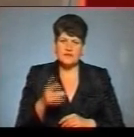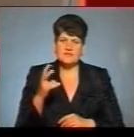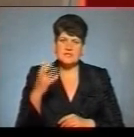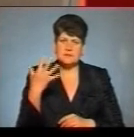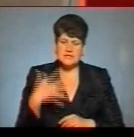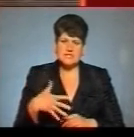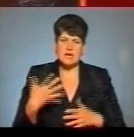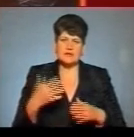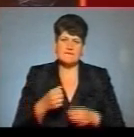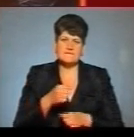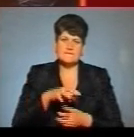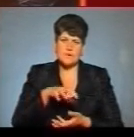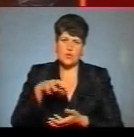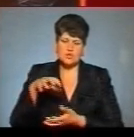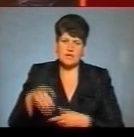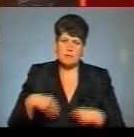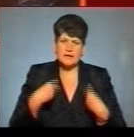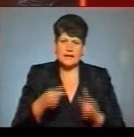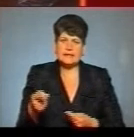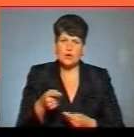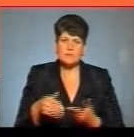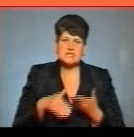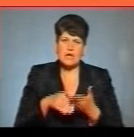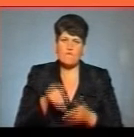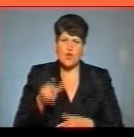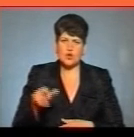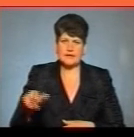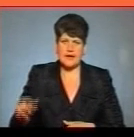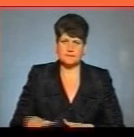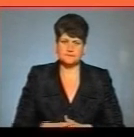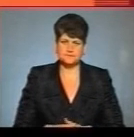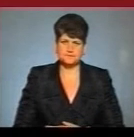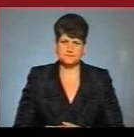бійців російсько-української війни передали тернопільські волонтери.